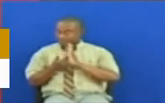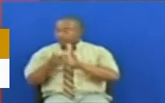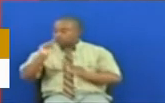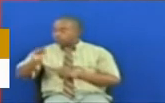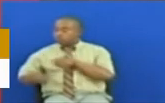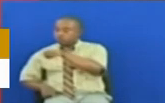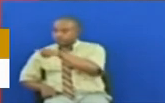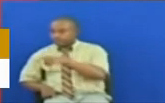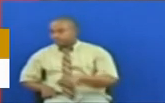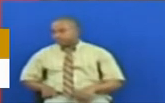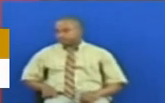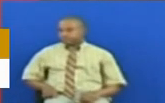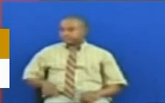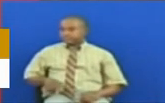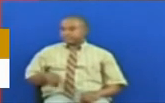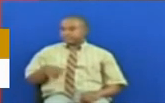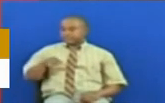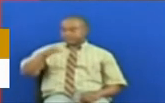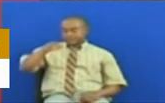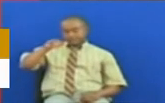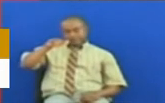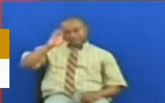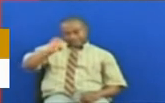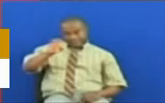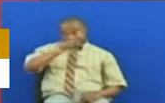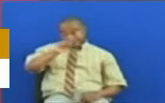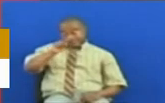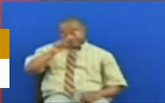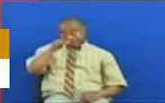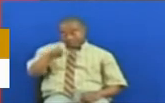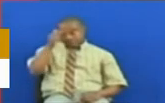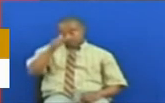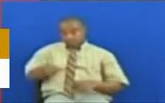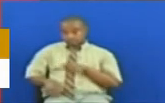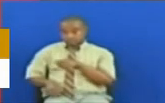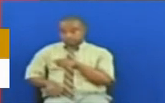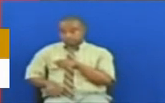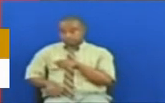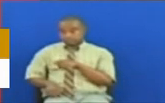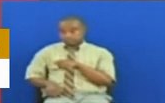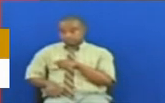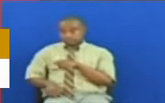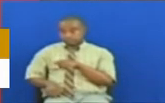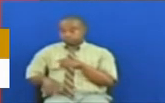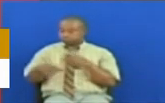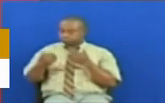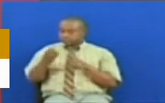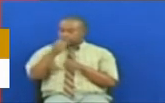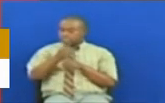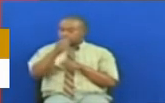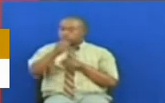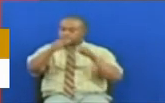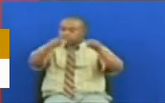EEZ yetu ile economic exclusive zone ya kwetu Tanzania ni square kilometer zaidi